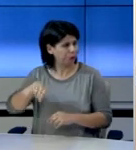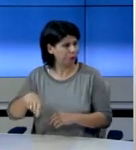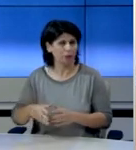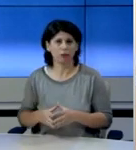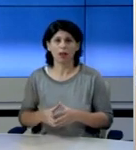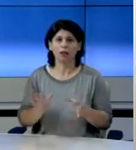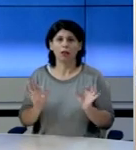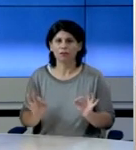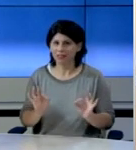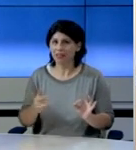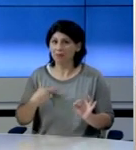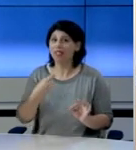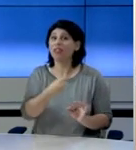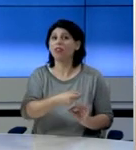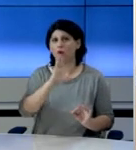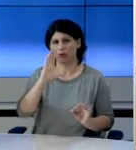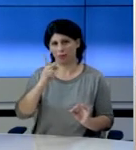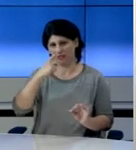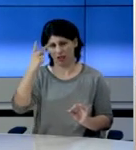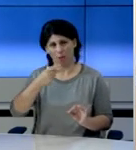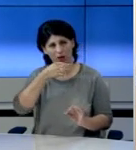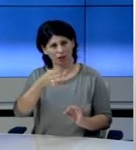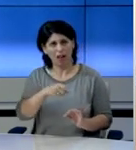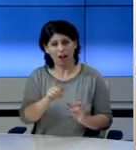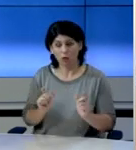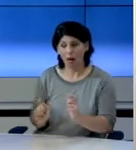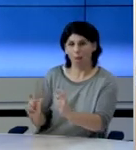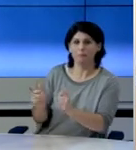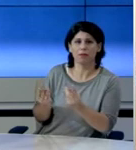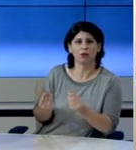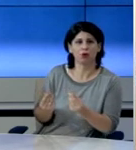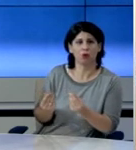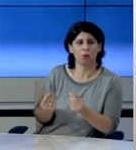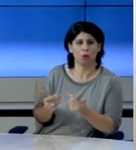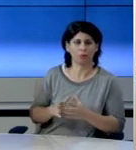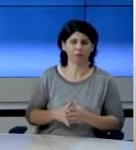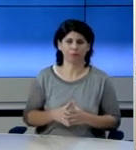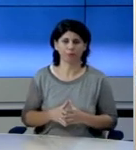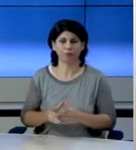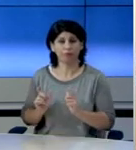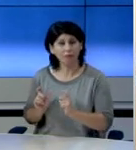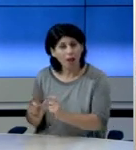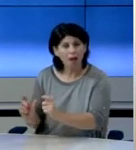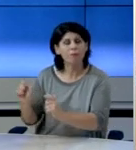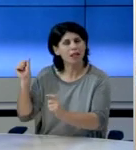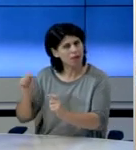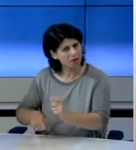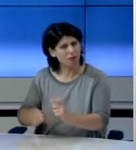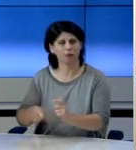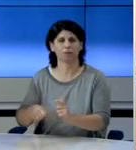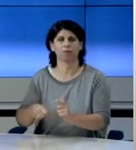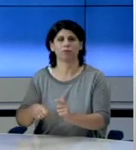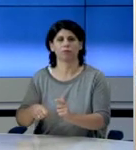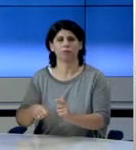Και προφανώς δεν σας είχαμε δώσει κανένα δικαίωμα να το λέτε αυτό, αλλά ήταν η άμυνά σας. Ήταν η άμυνά σας απέναντι, ναι, στη